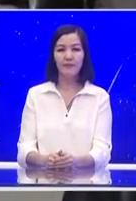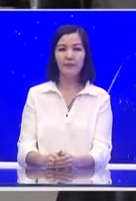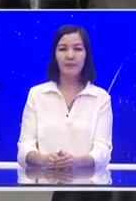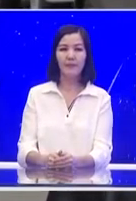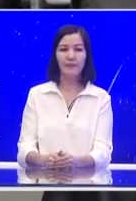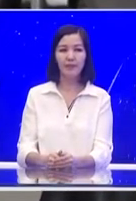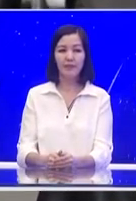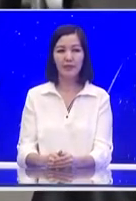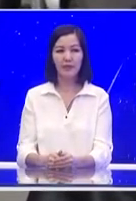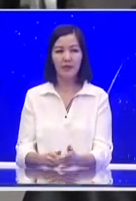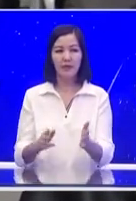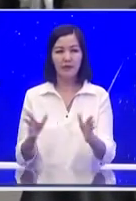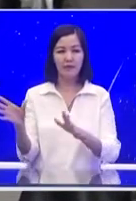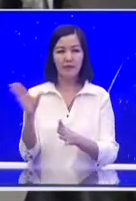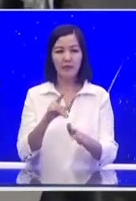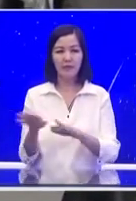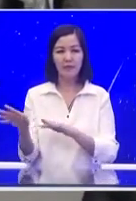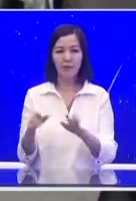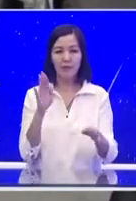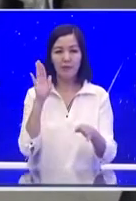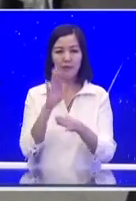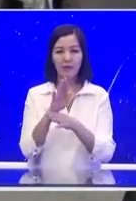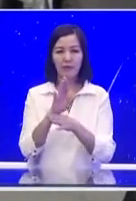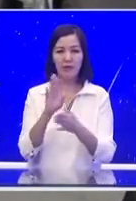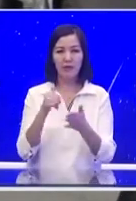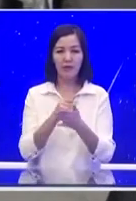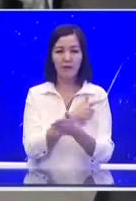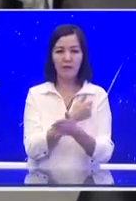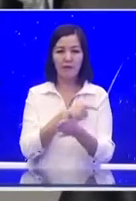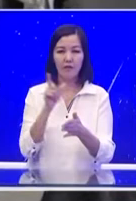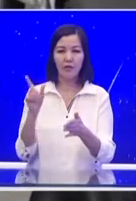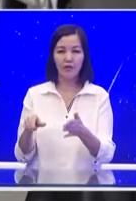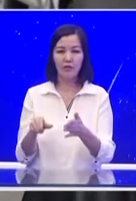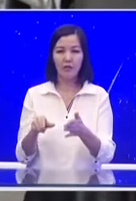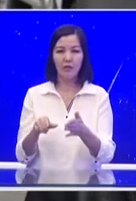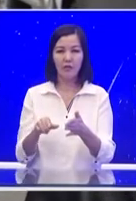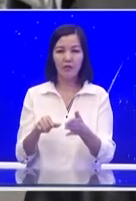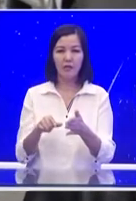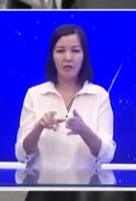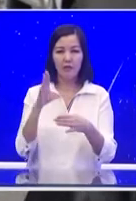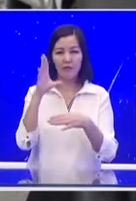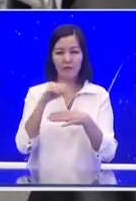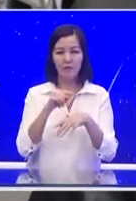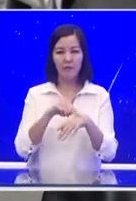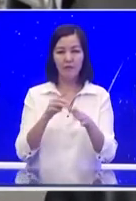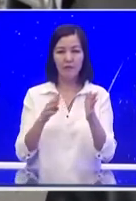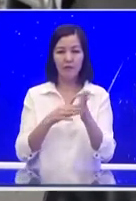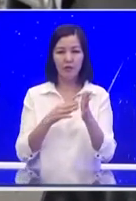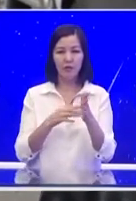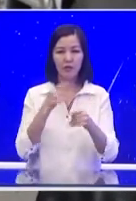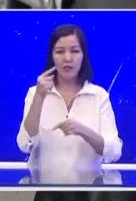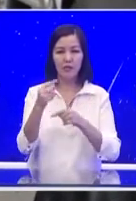Проводятся все мероприятия согласно постановлению главного врача. На пост заступает в 8 вечера, до